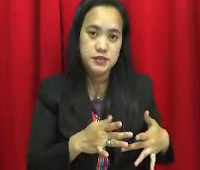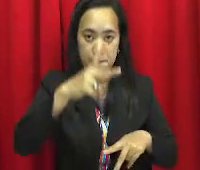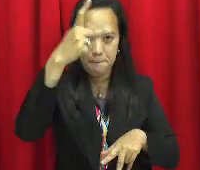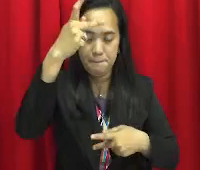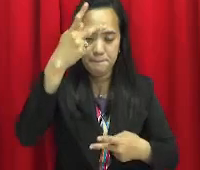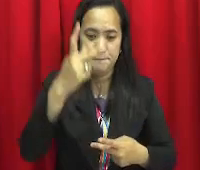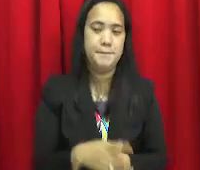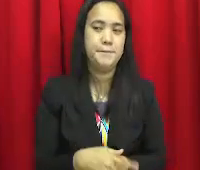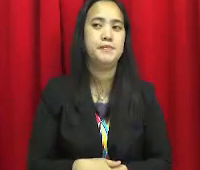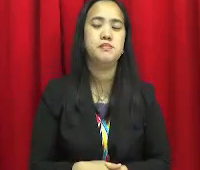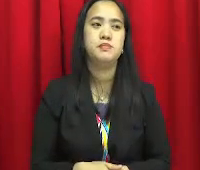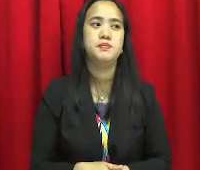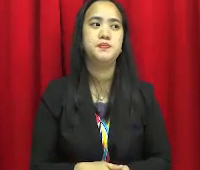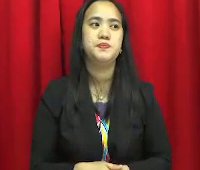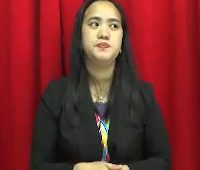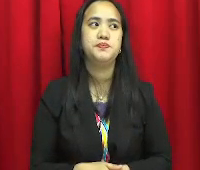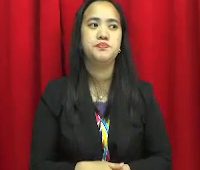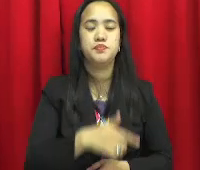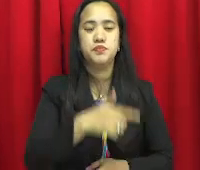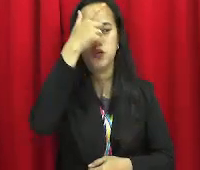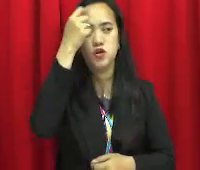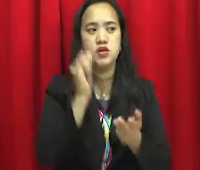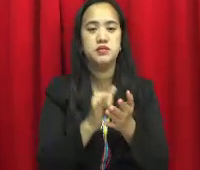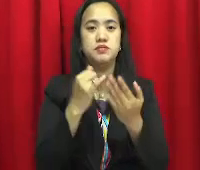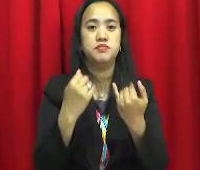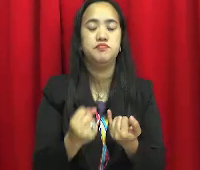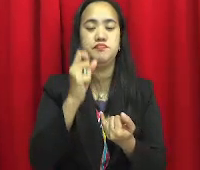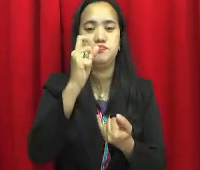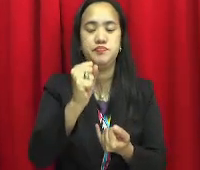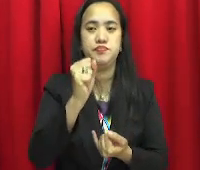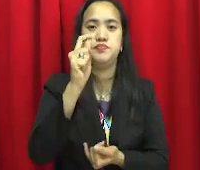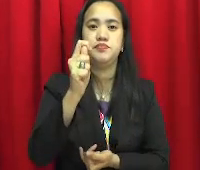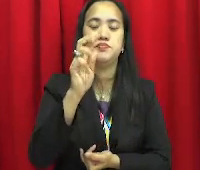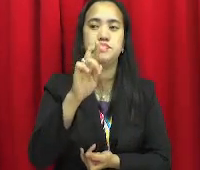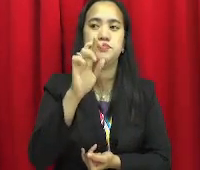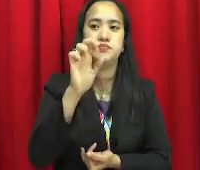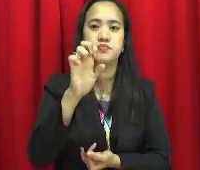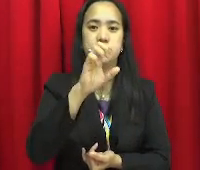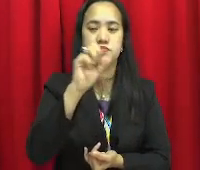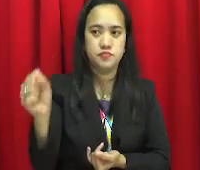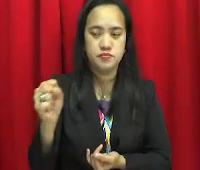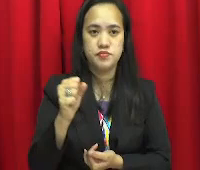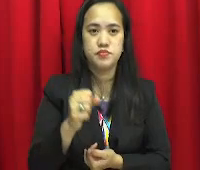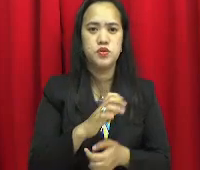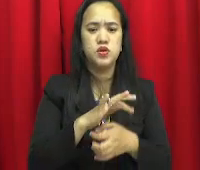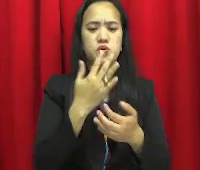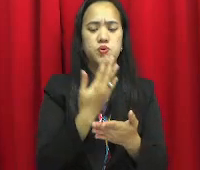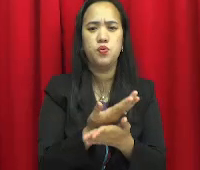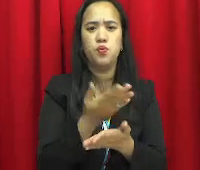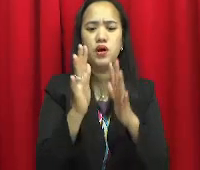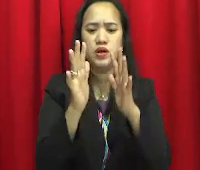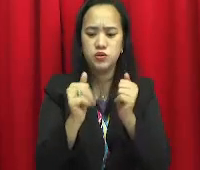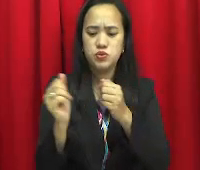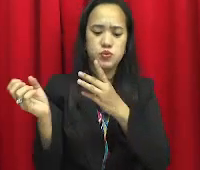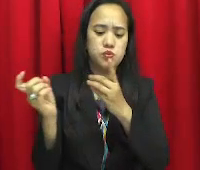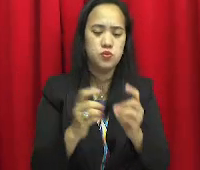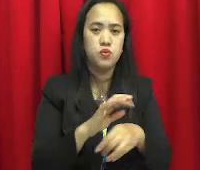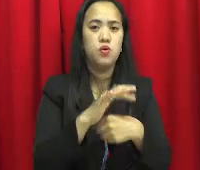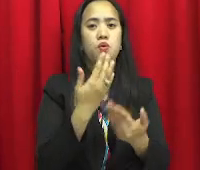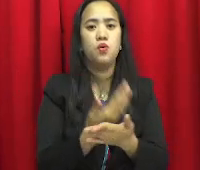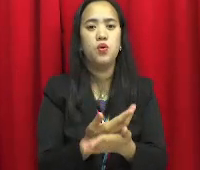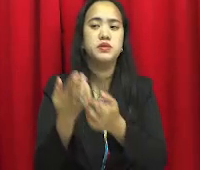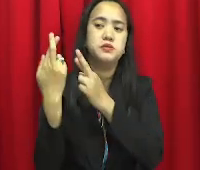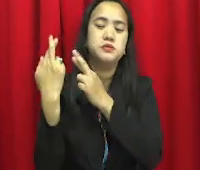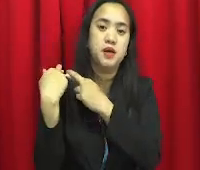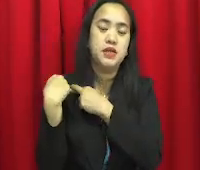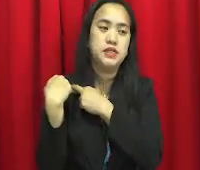totoo yan. Ay, siyempre, gusto mong gampanan lahat. yung tungkulin mo sa asawa mo, sa mga anak